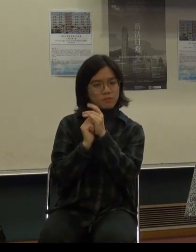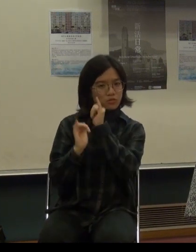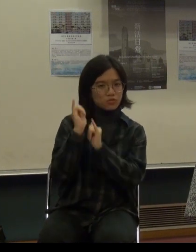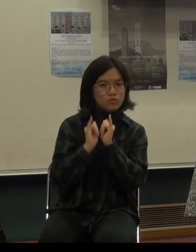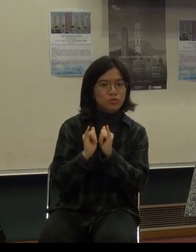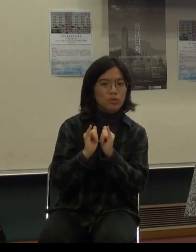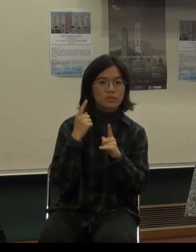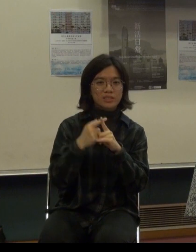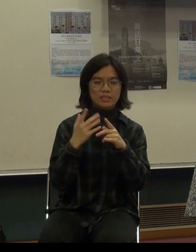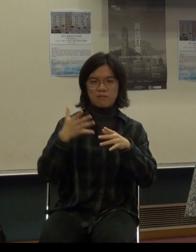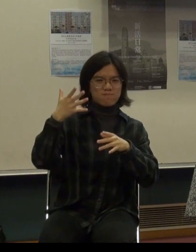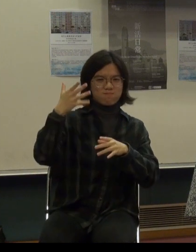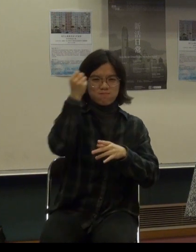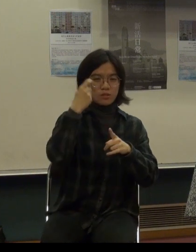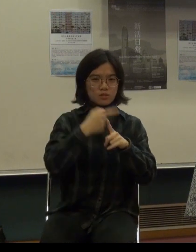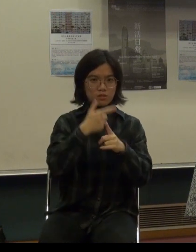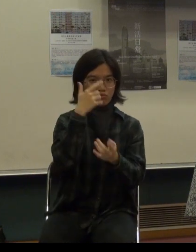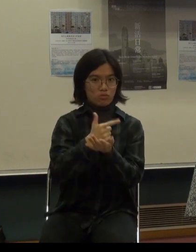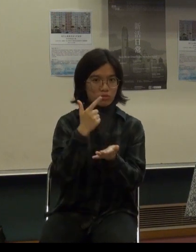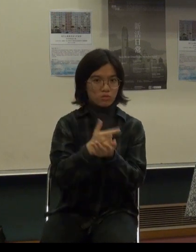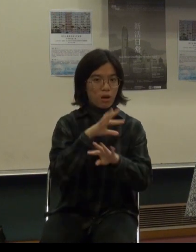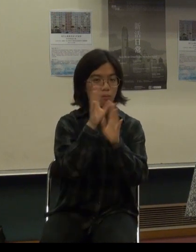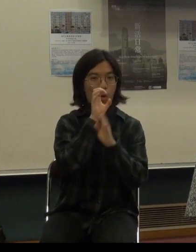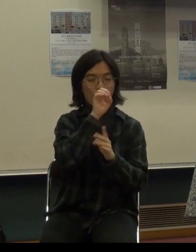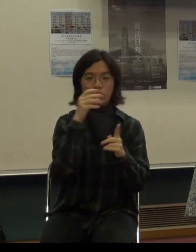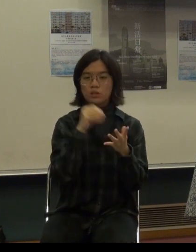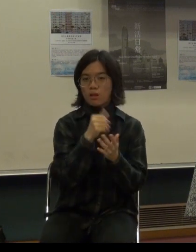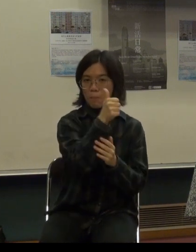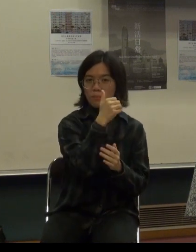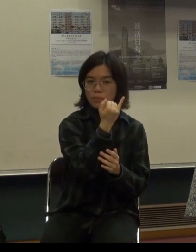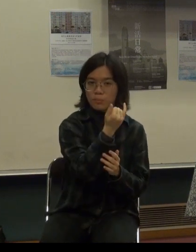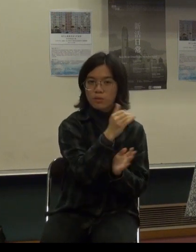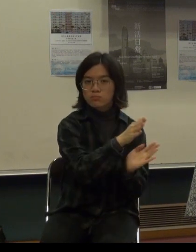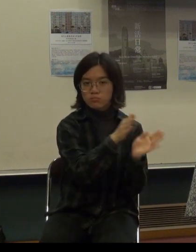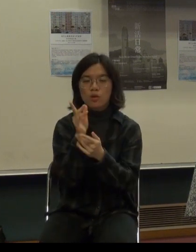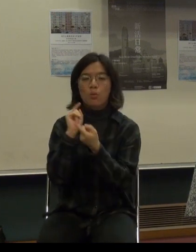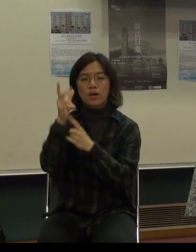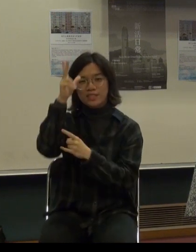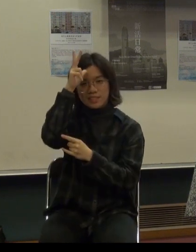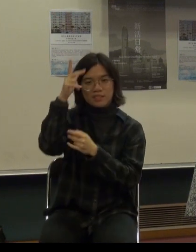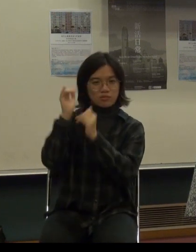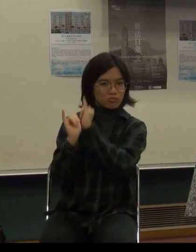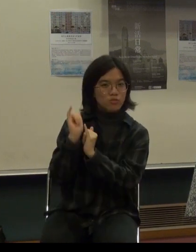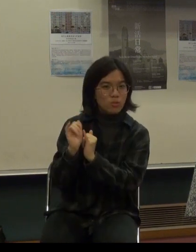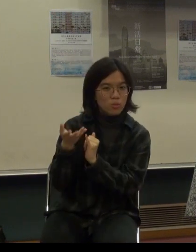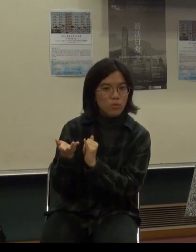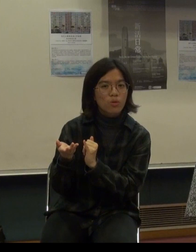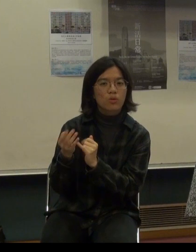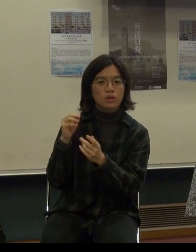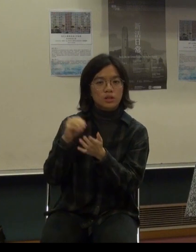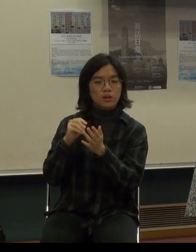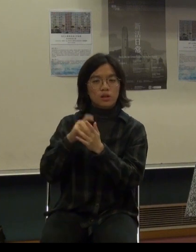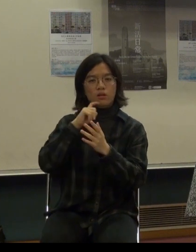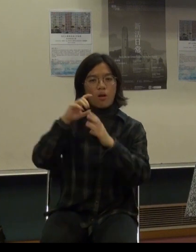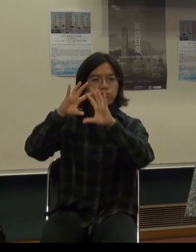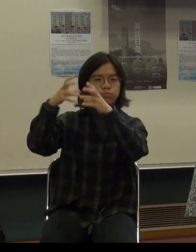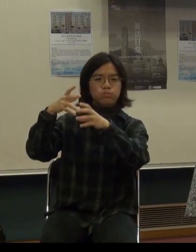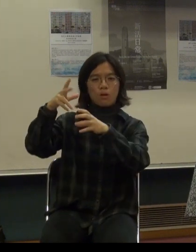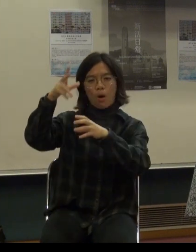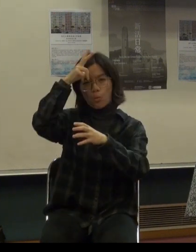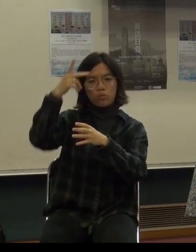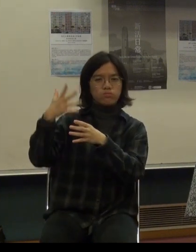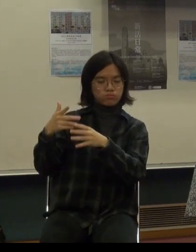係咪真係咁大嘅地位去講嘅嘢一定啱咧？又或者是政治的傳統，是不是一定是要一班人去皇室去